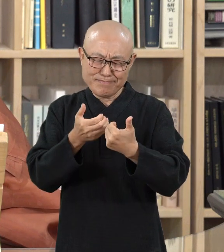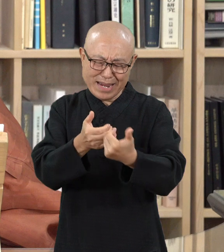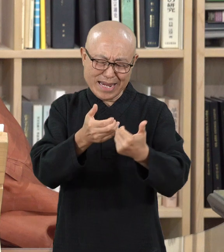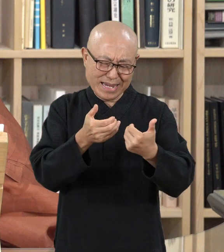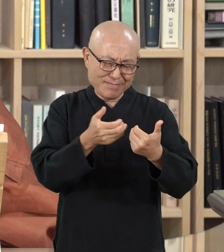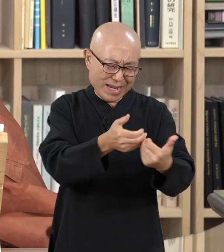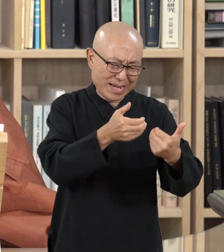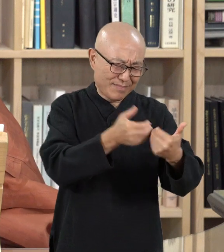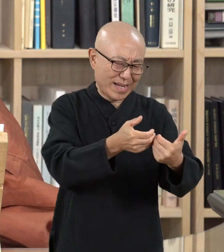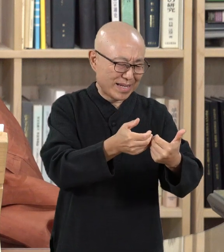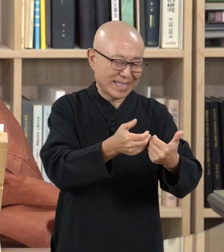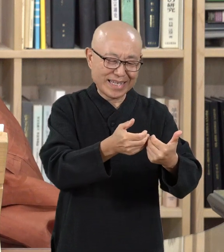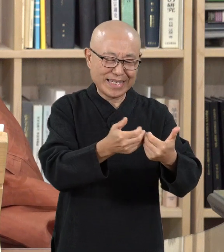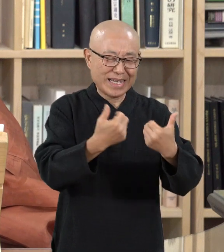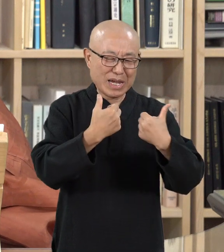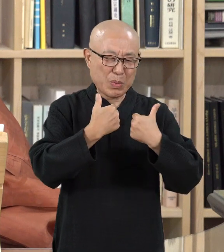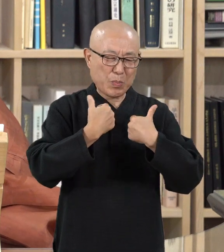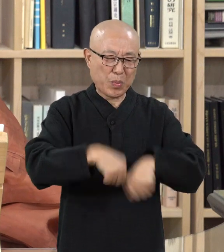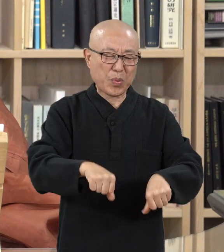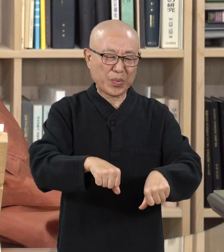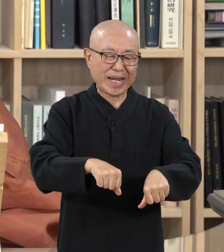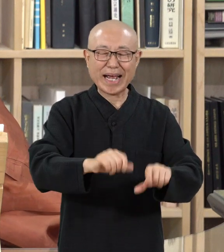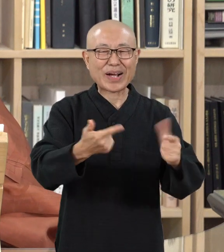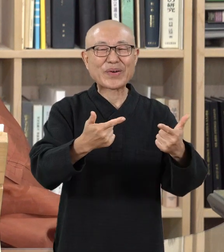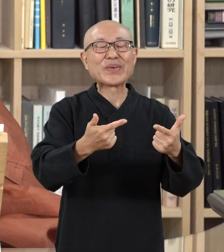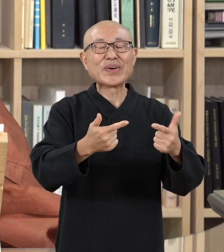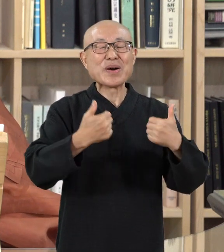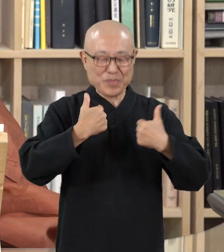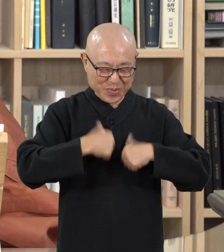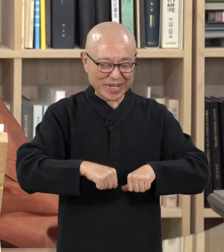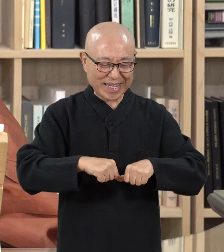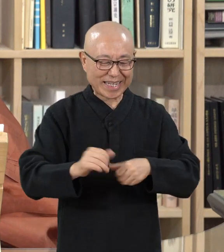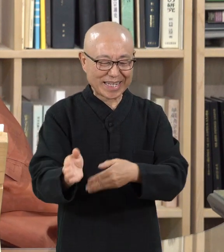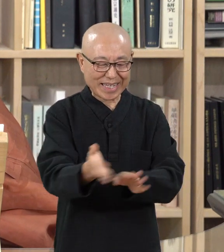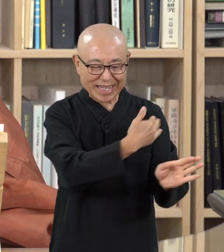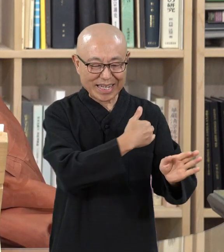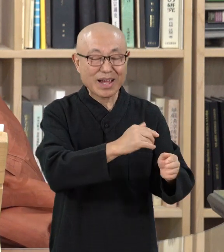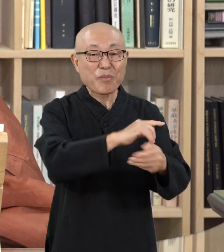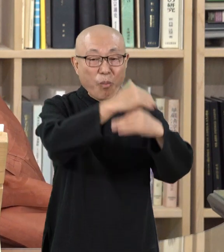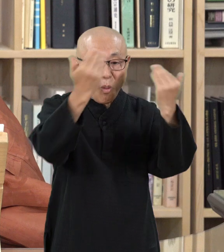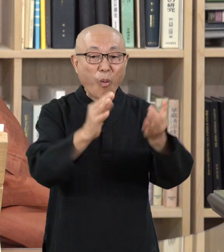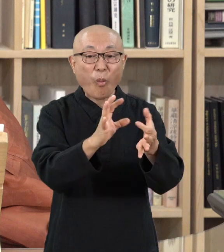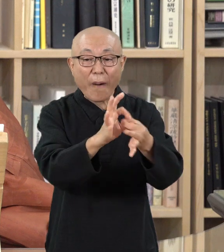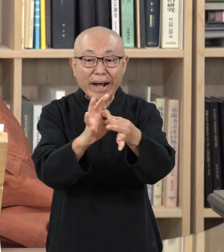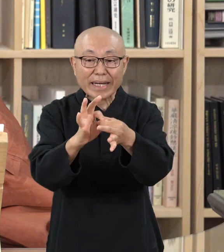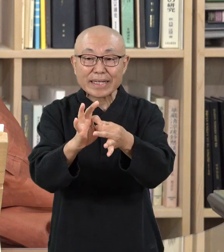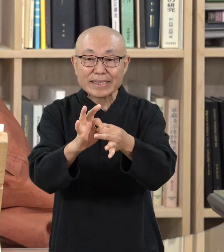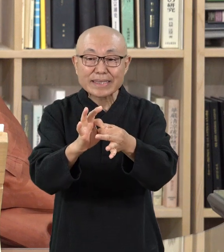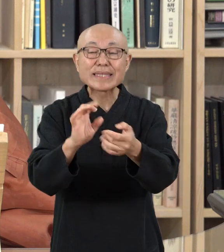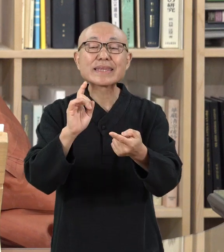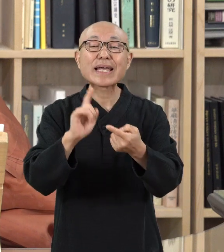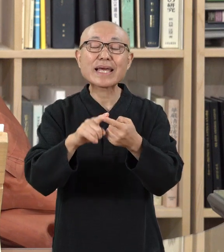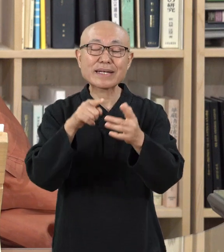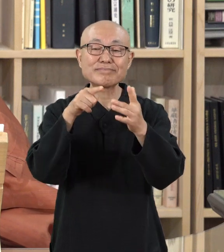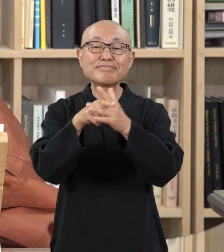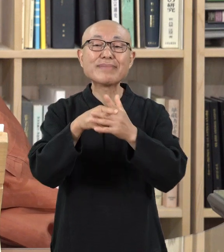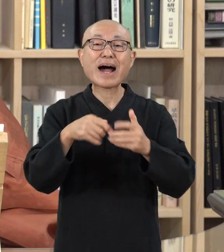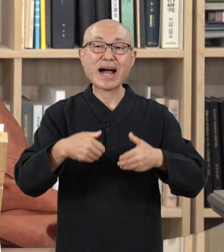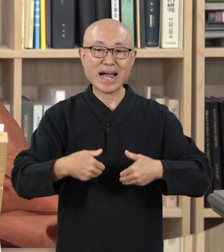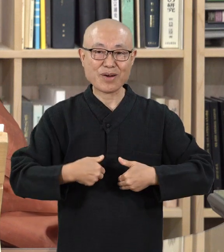대결로부터 다 관계 속에 있음을, 연기로서 깨달음을 알아서 정말로 진리를